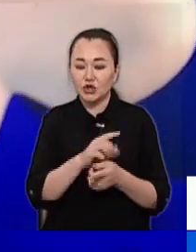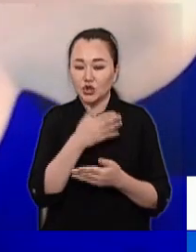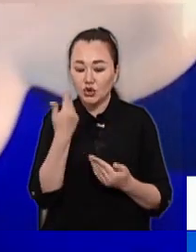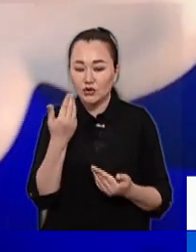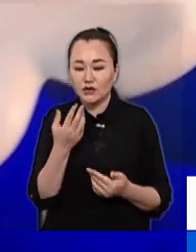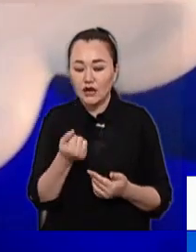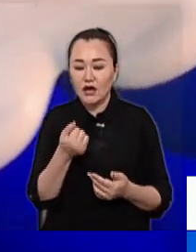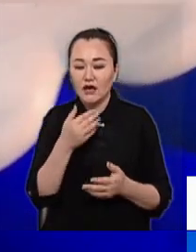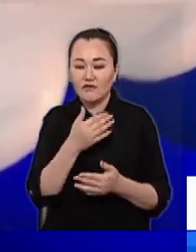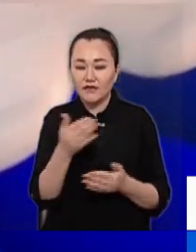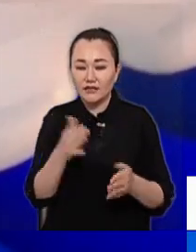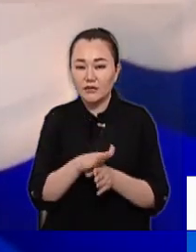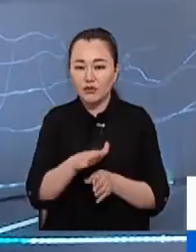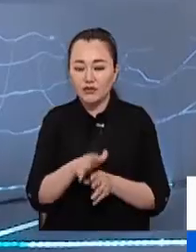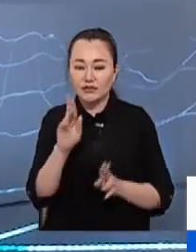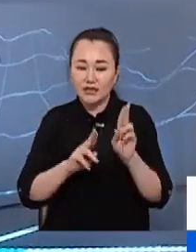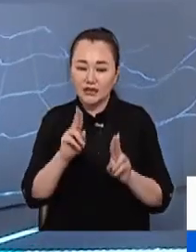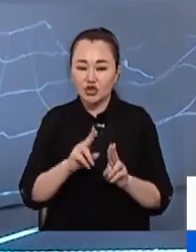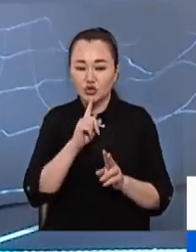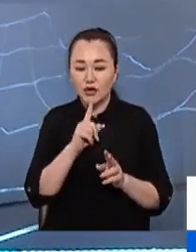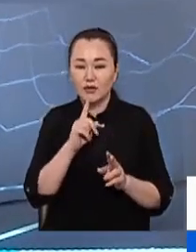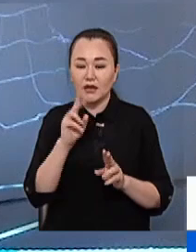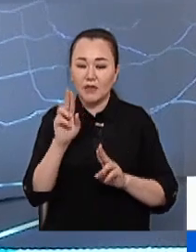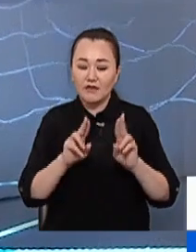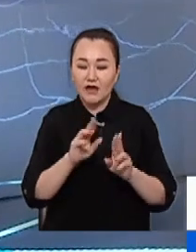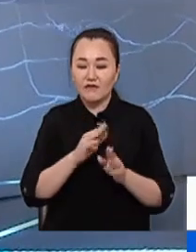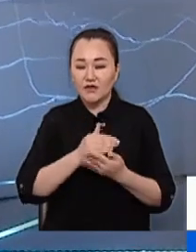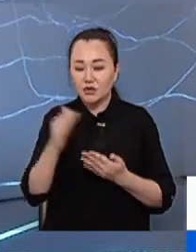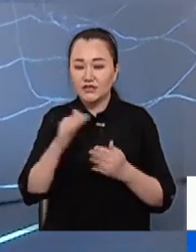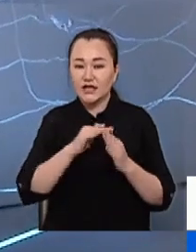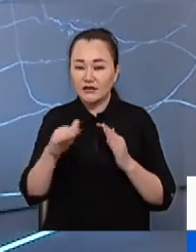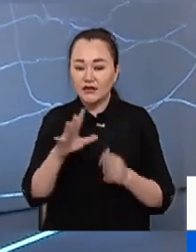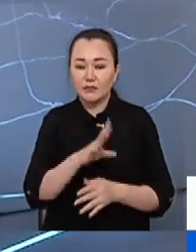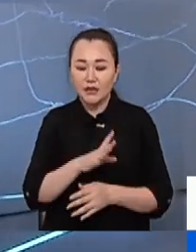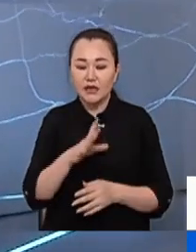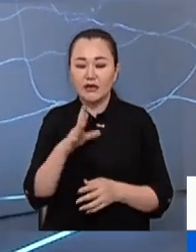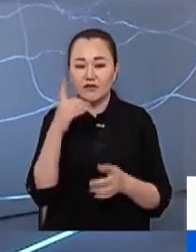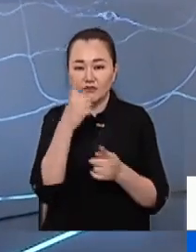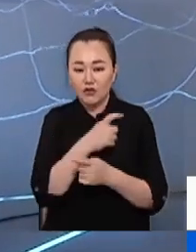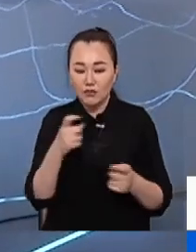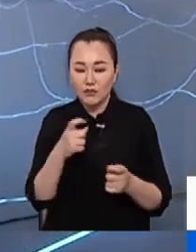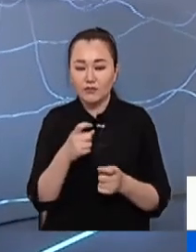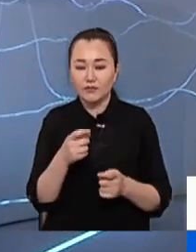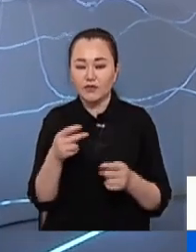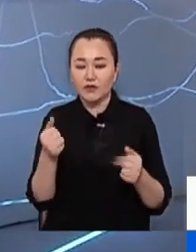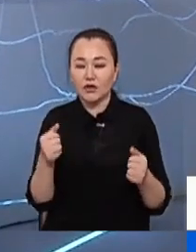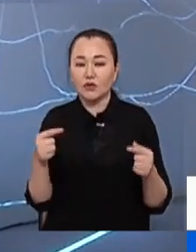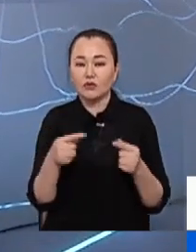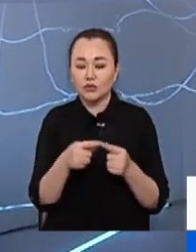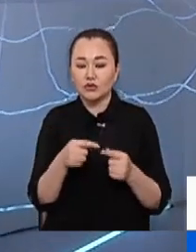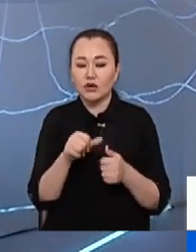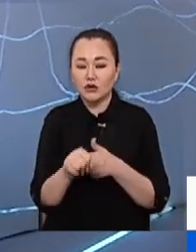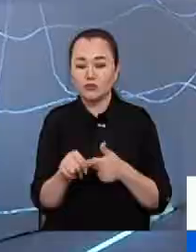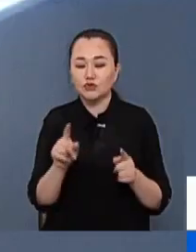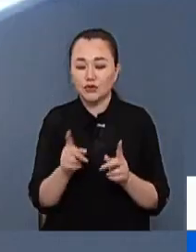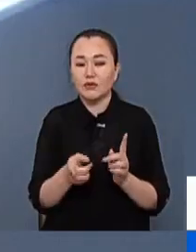есть если вы соблюдаете стандарты телевизионной журналистики, особенно высокие стандарты были в Информбюро, то особенно ничего